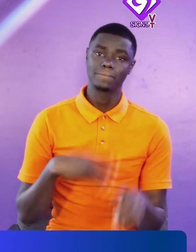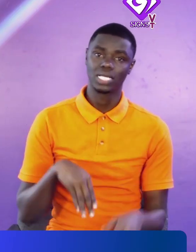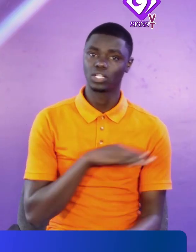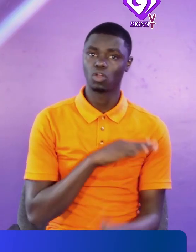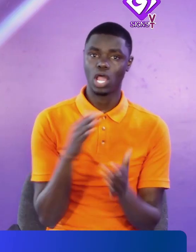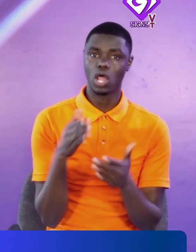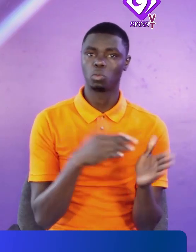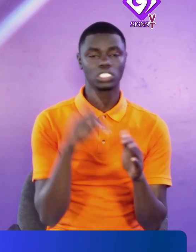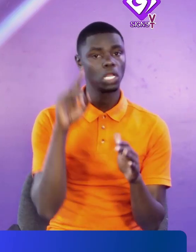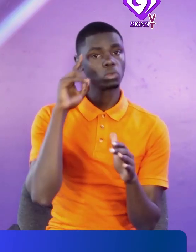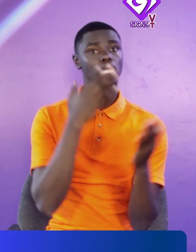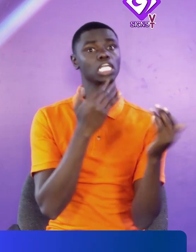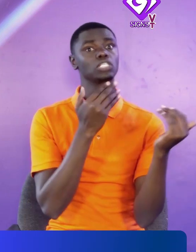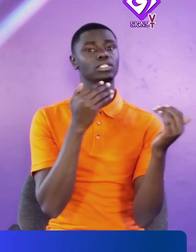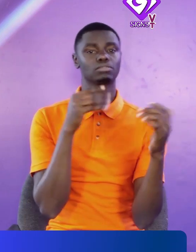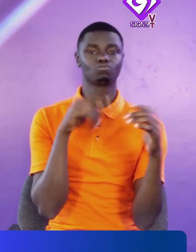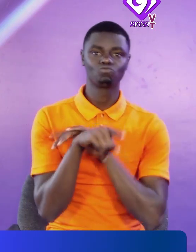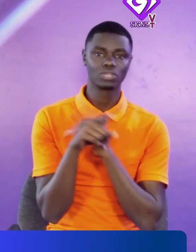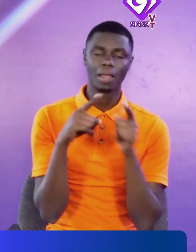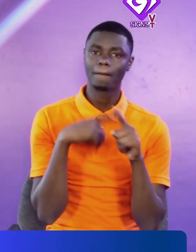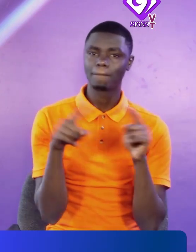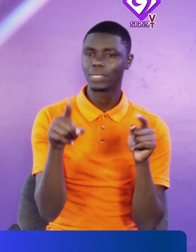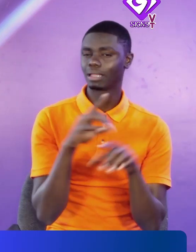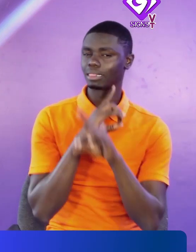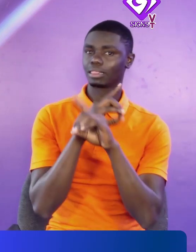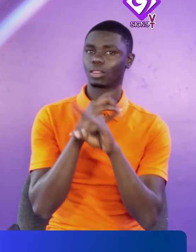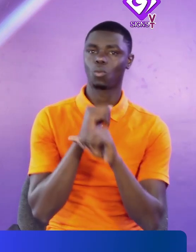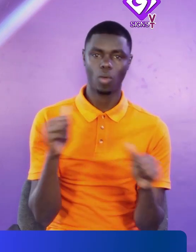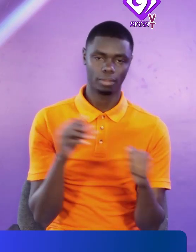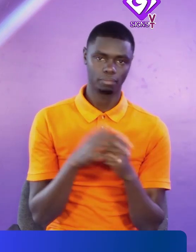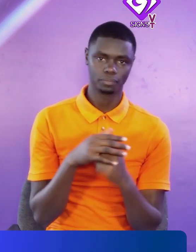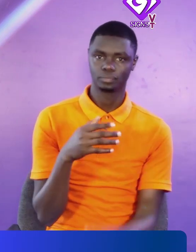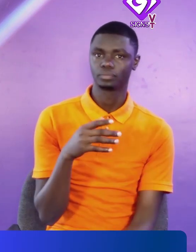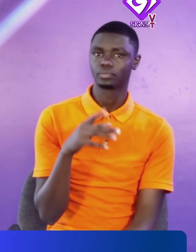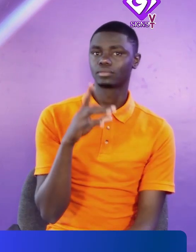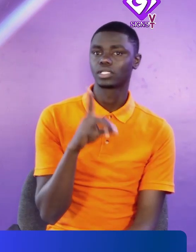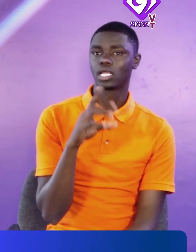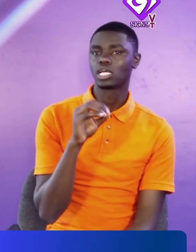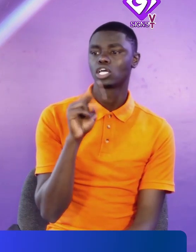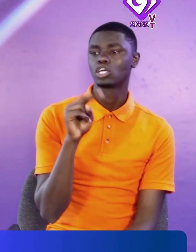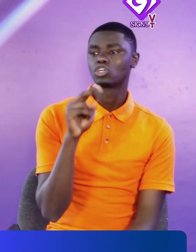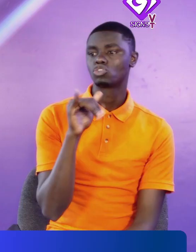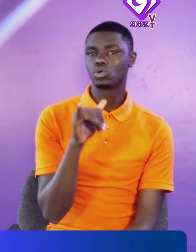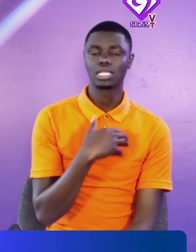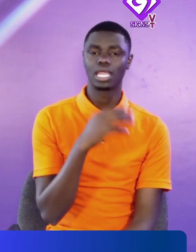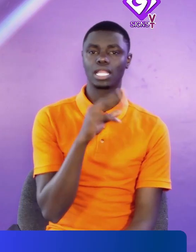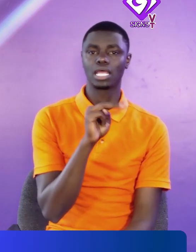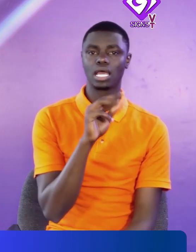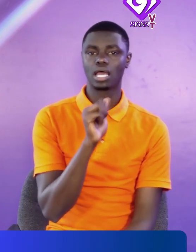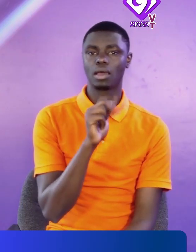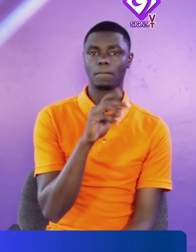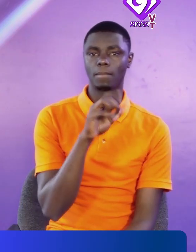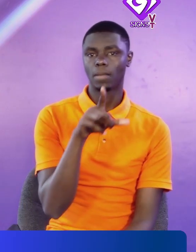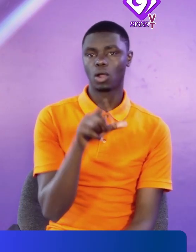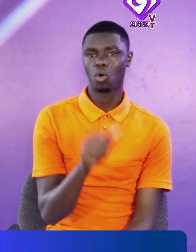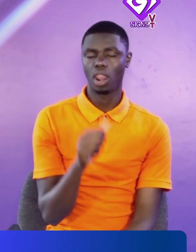wafunge, lakini Zabanyi akablock tu vizuri. Dani Olmo na Bradley Barcola, yani kuna zile chance